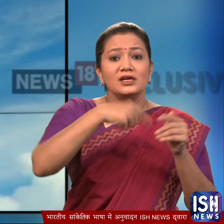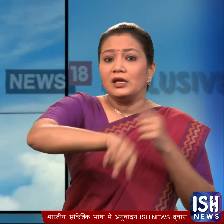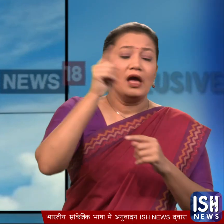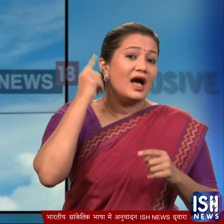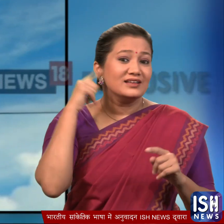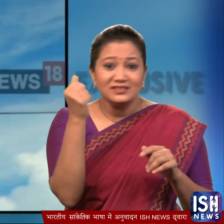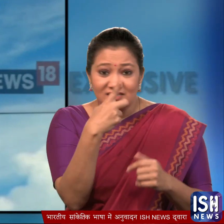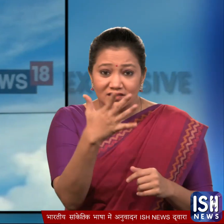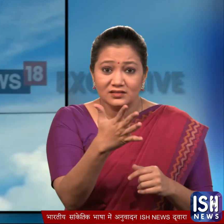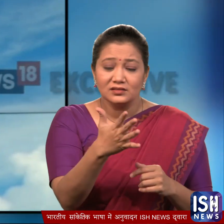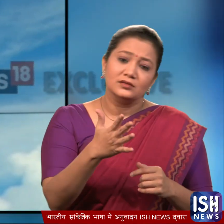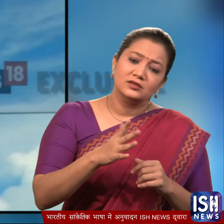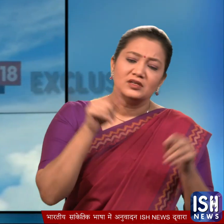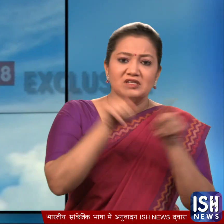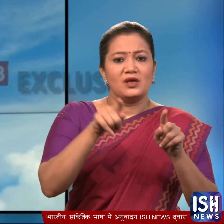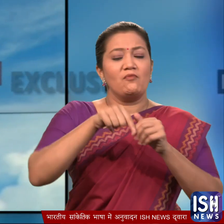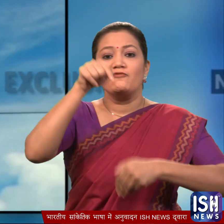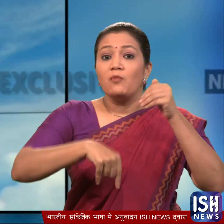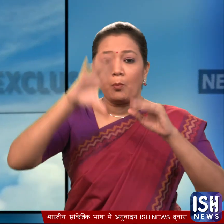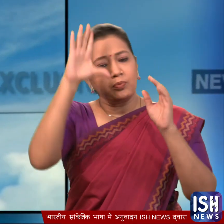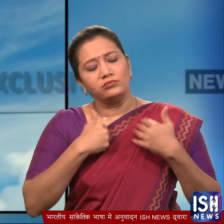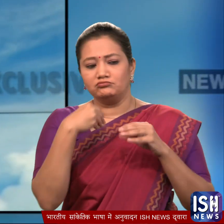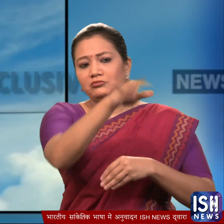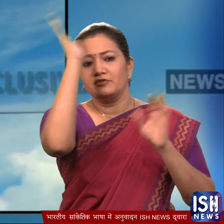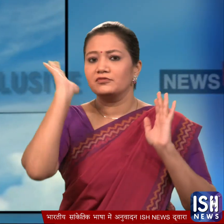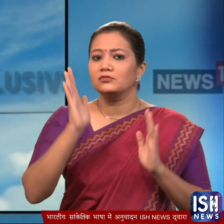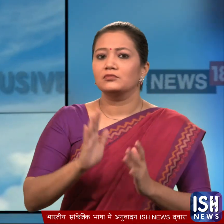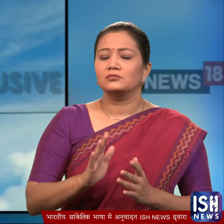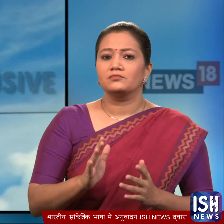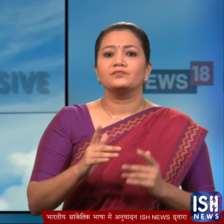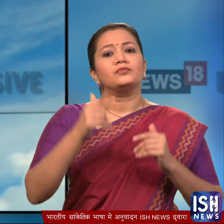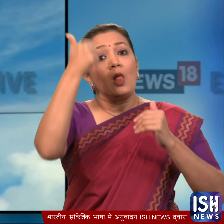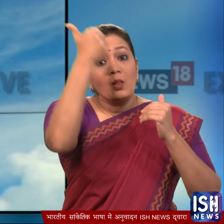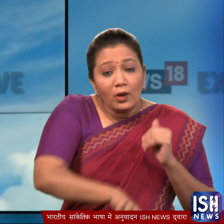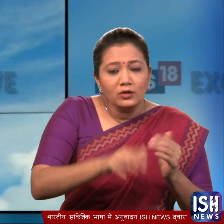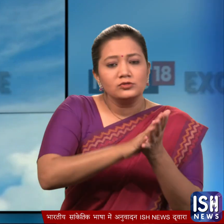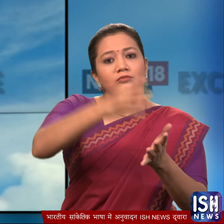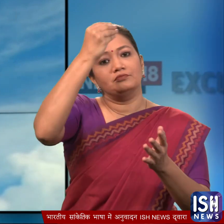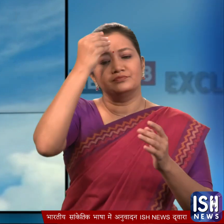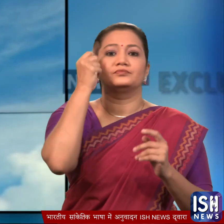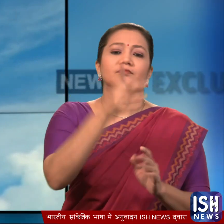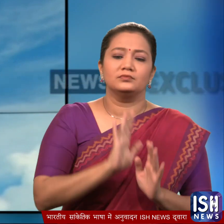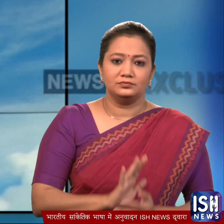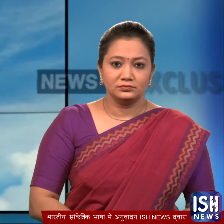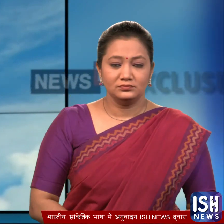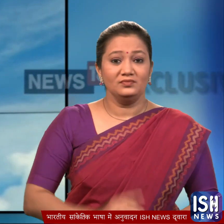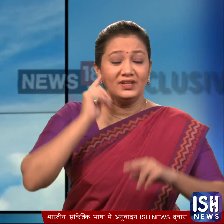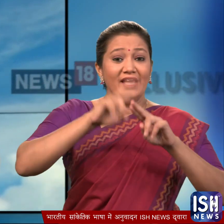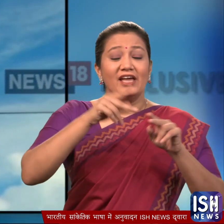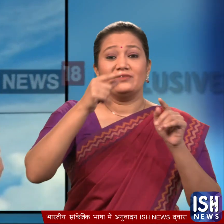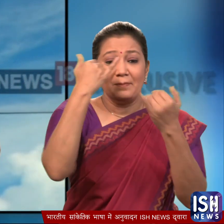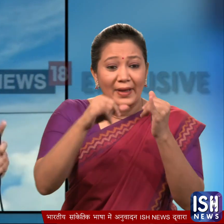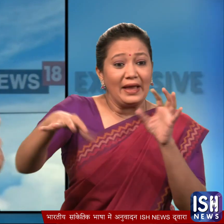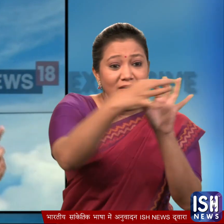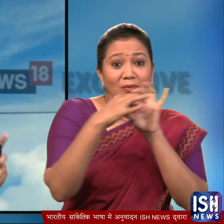तभी सुनते हैं जब उनके वोट पर चोट आती है। उनके वोट पर चोट करें अगर नेता